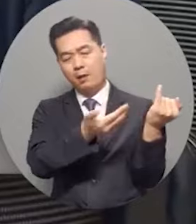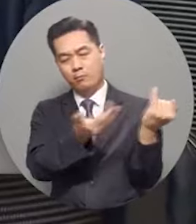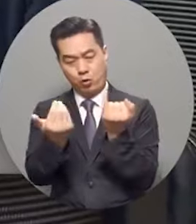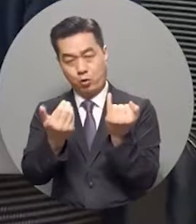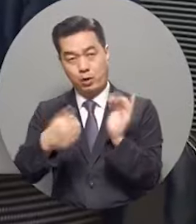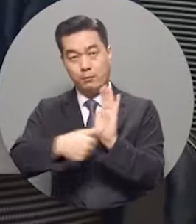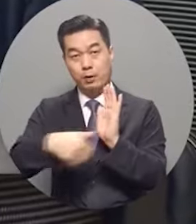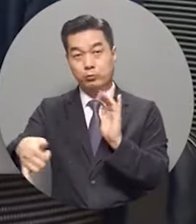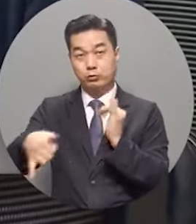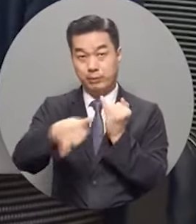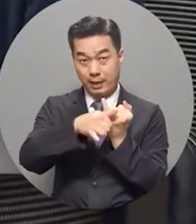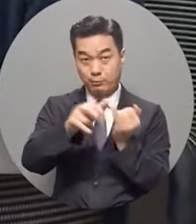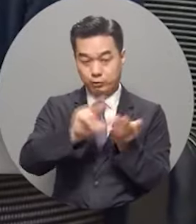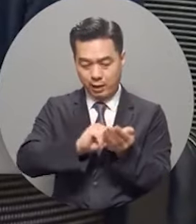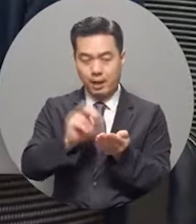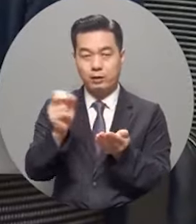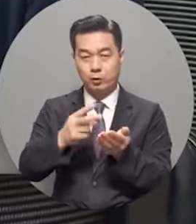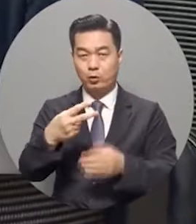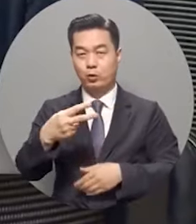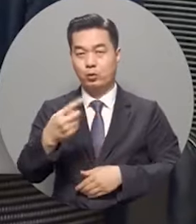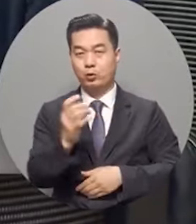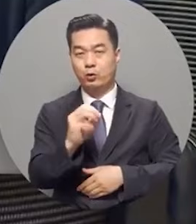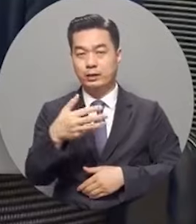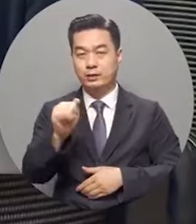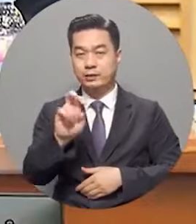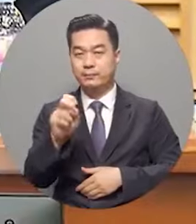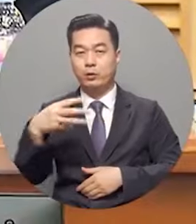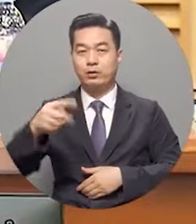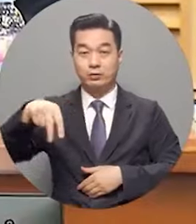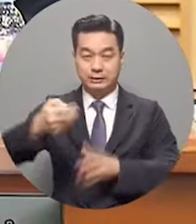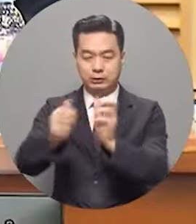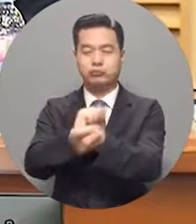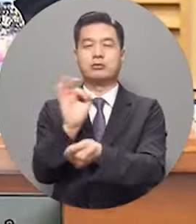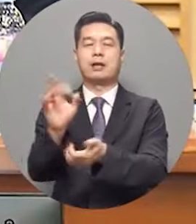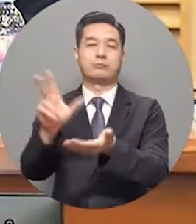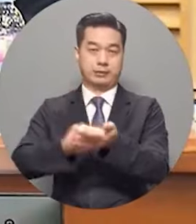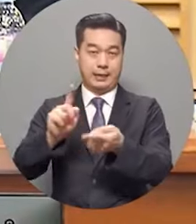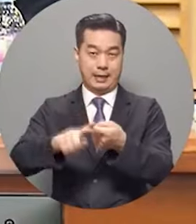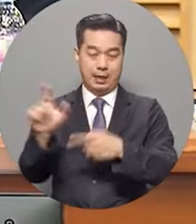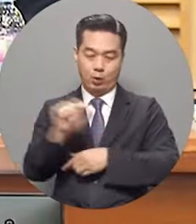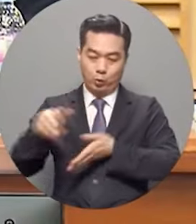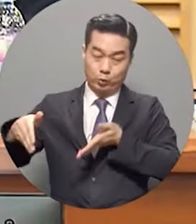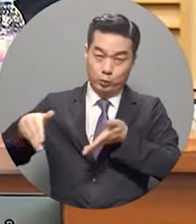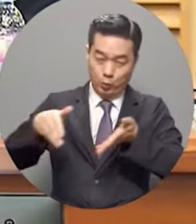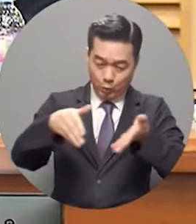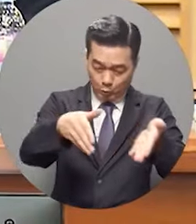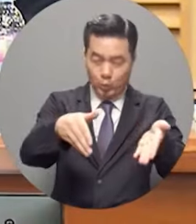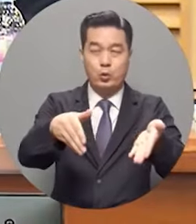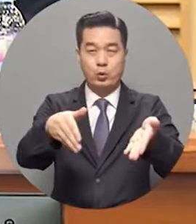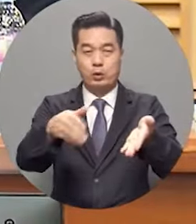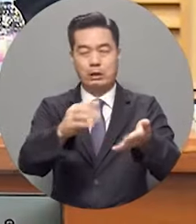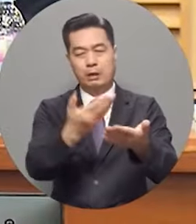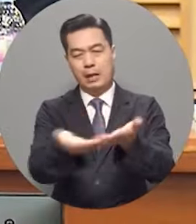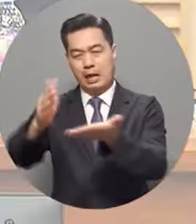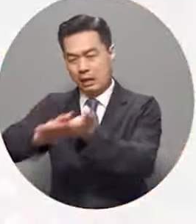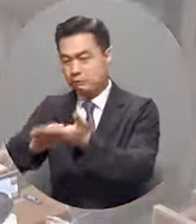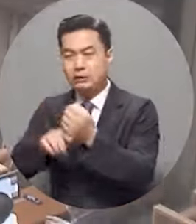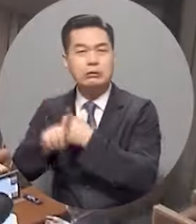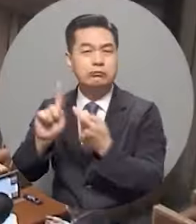외에도 도이치모터스 주가 조작 의혹, 서울 양평 고속도로 노선 변경 의혹까지 조사하면 된다고 날을